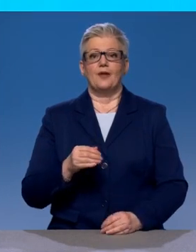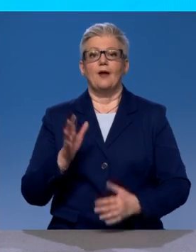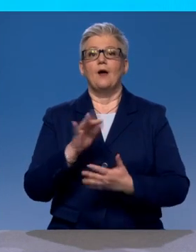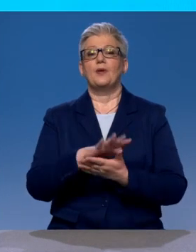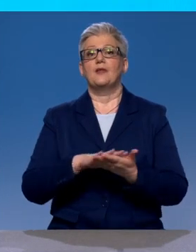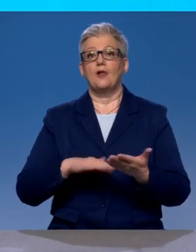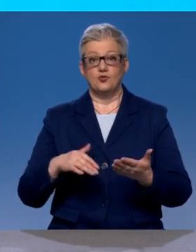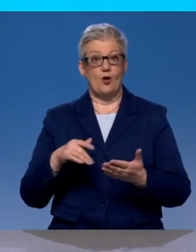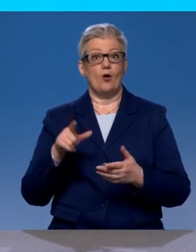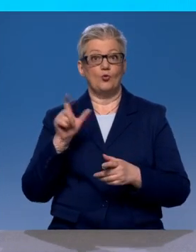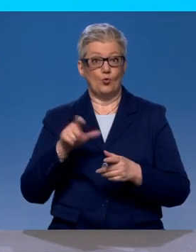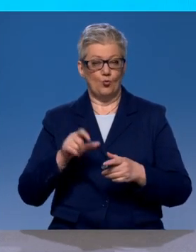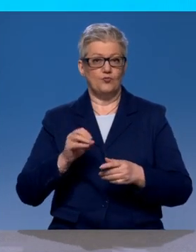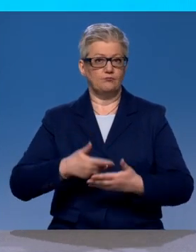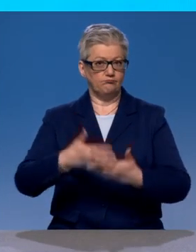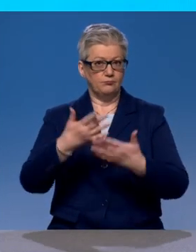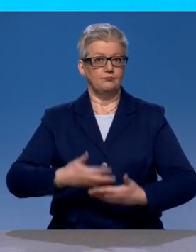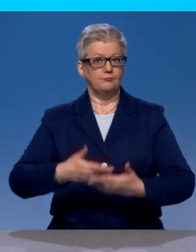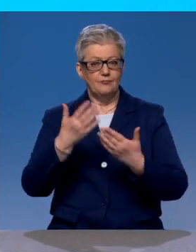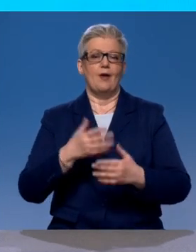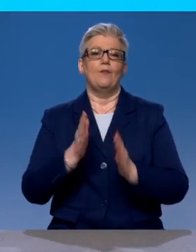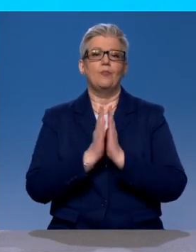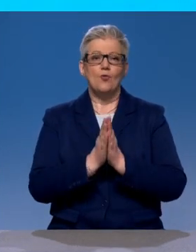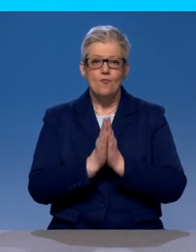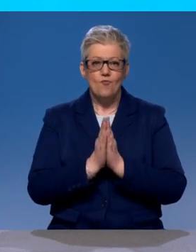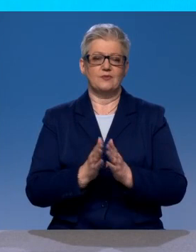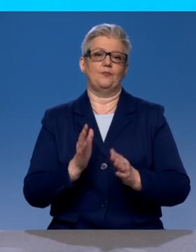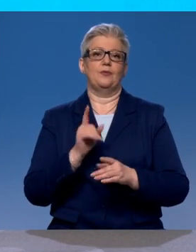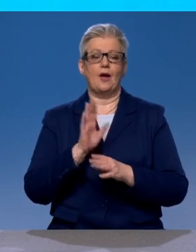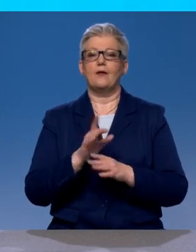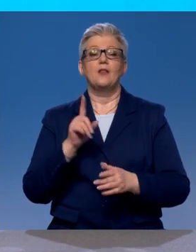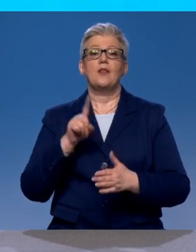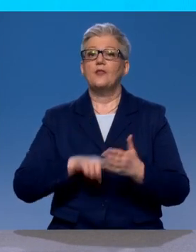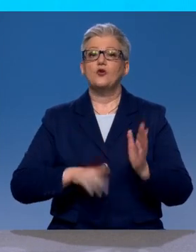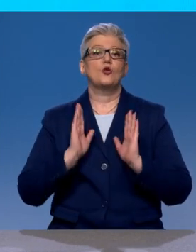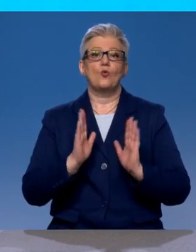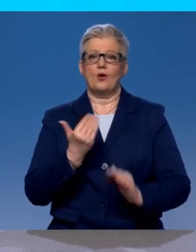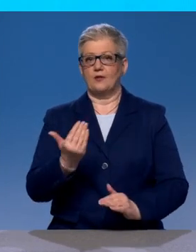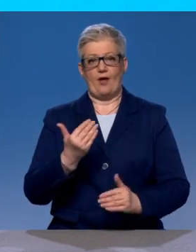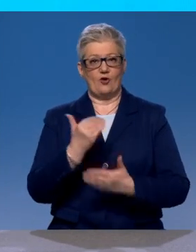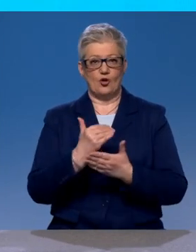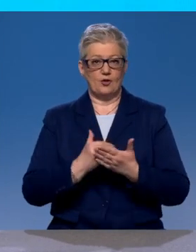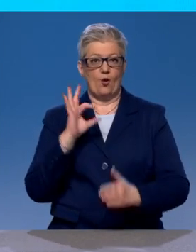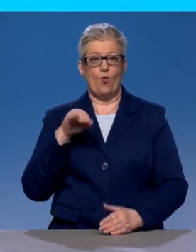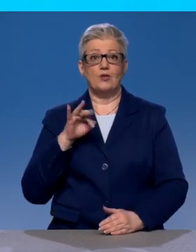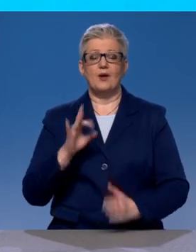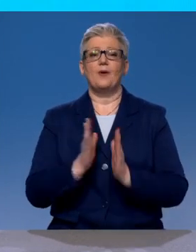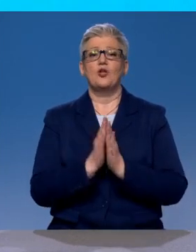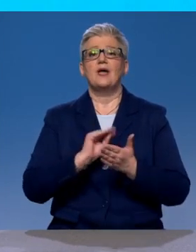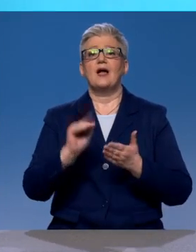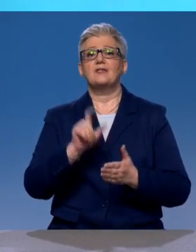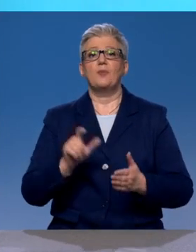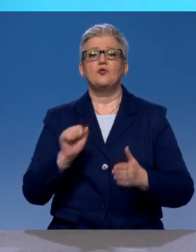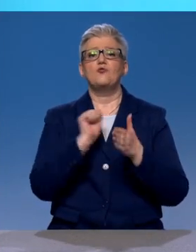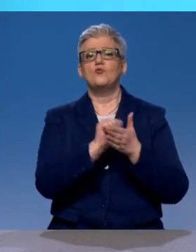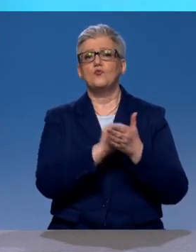присылать, между прочим, нам тоже, можно сказать, наказы, просьбы. Вот. Надежда только на ОТР. Уважаемые корреспонденты, достучитесь до